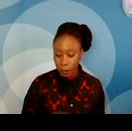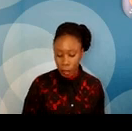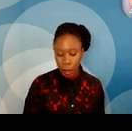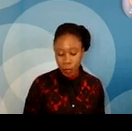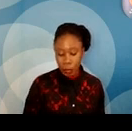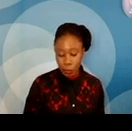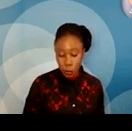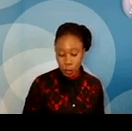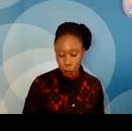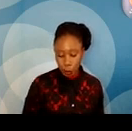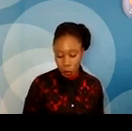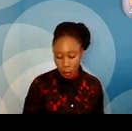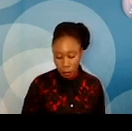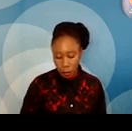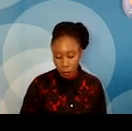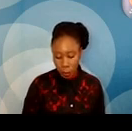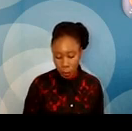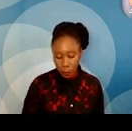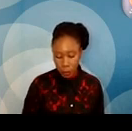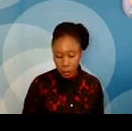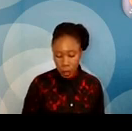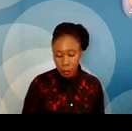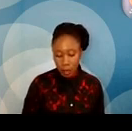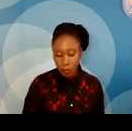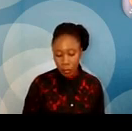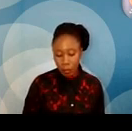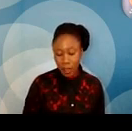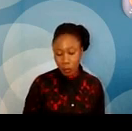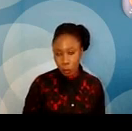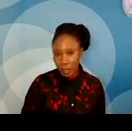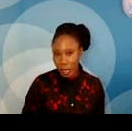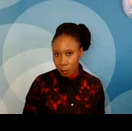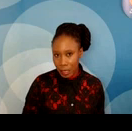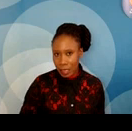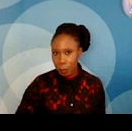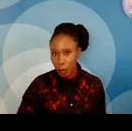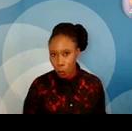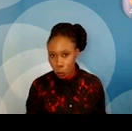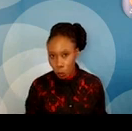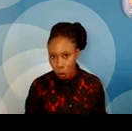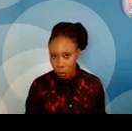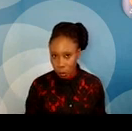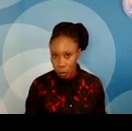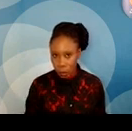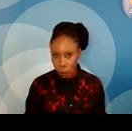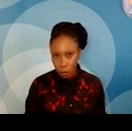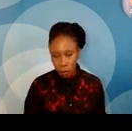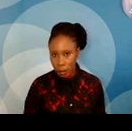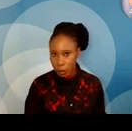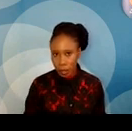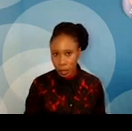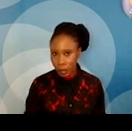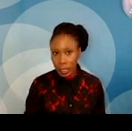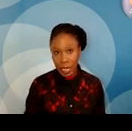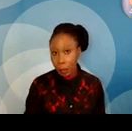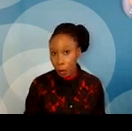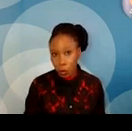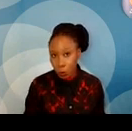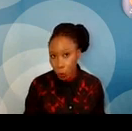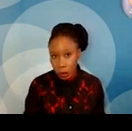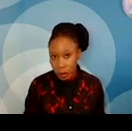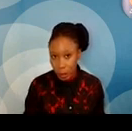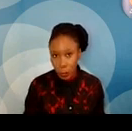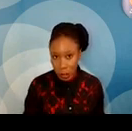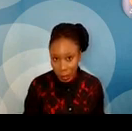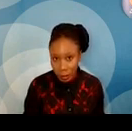Nej, över 40 års åldern ska det vara. Men framförallt om man närmade sig pensionsåldern så kunde man ju se att